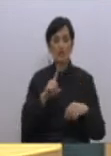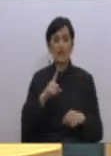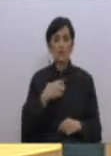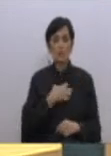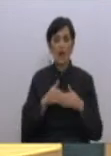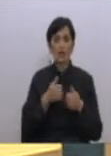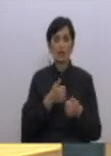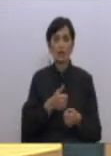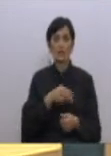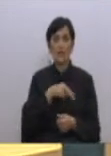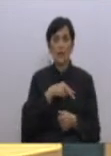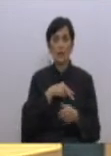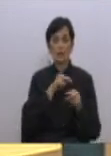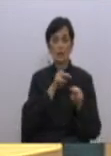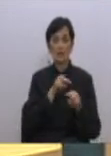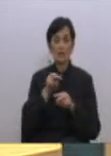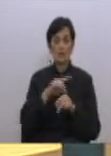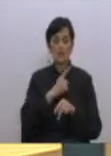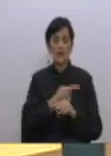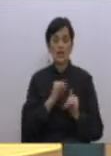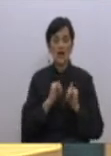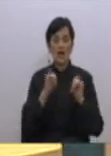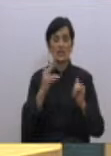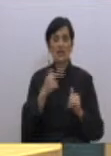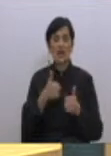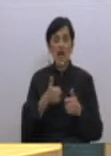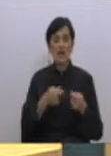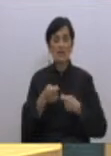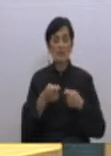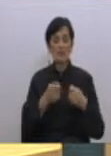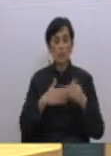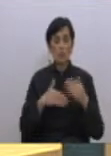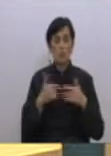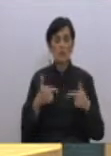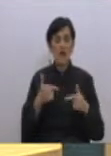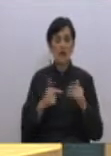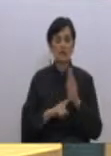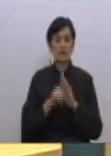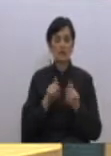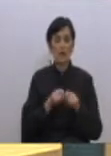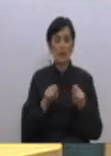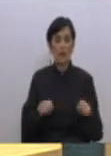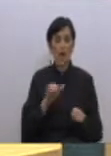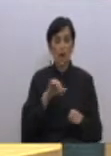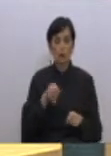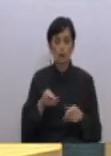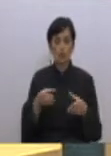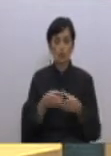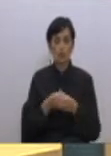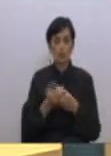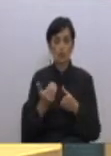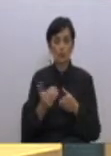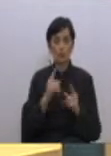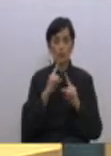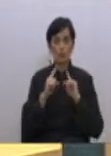მნიშვნელოვნად ხელს უწყობს ზედამხედველობის გაძლიერებას და კარგი მართველობის პრაქტიკის ჩამოყალიბებას. აუდიტის ჯგუფის წევრებზე